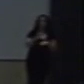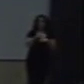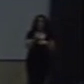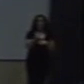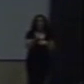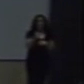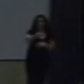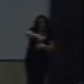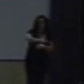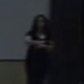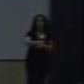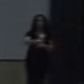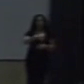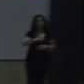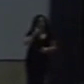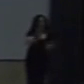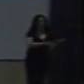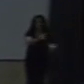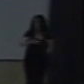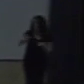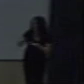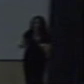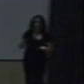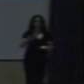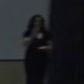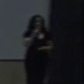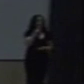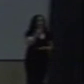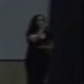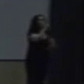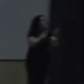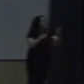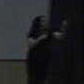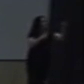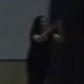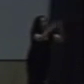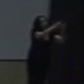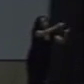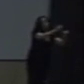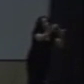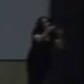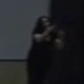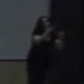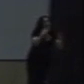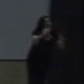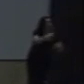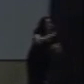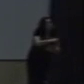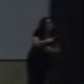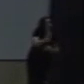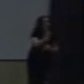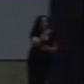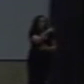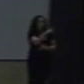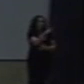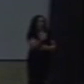una cosa és veraç o no i de també saber rebutjar allò que és una